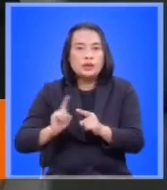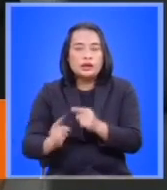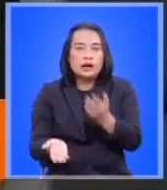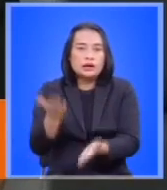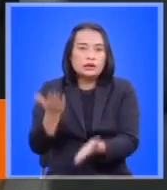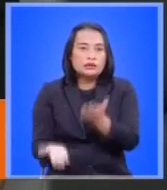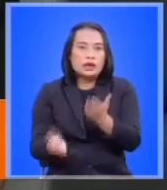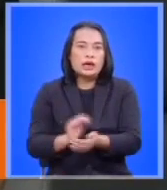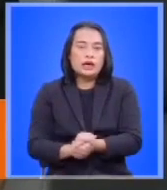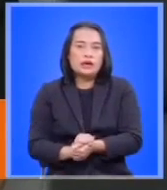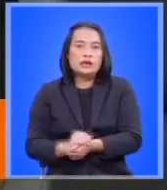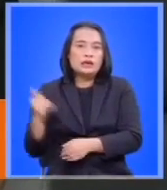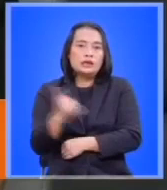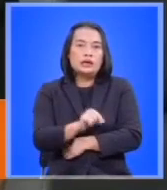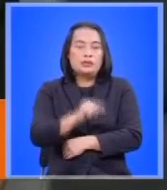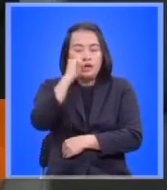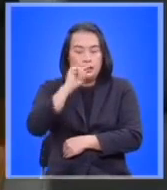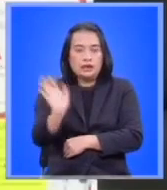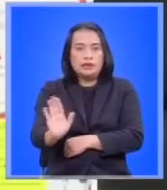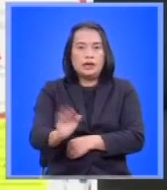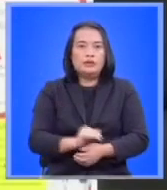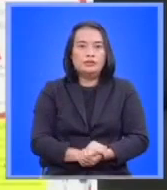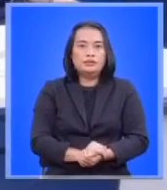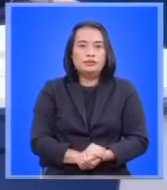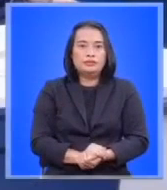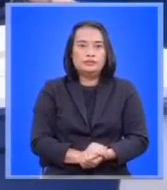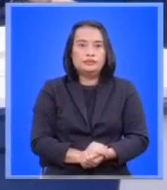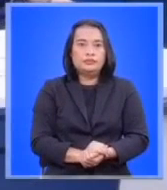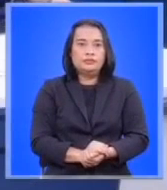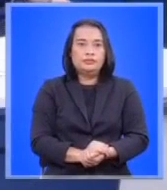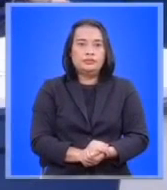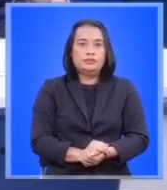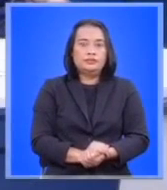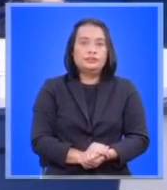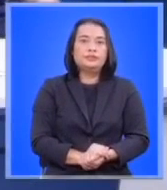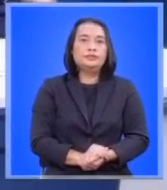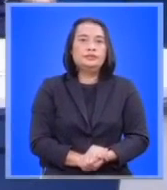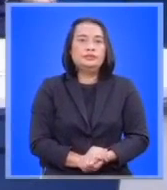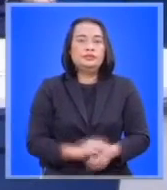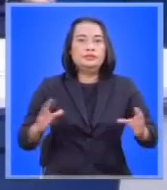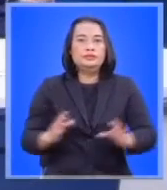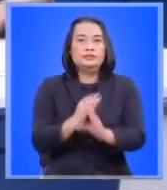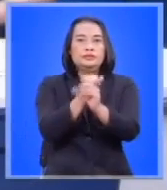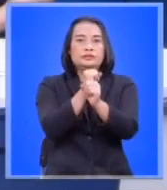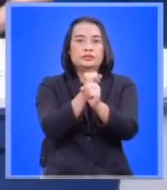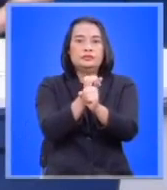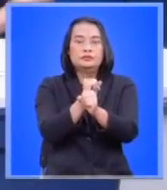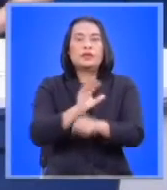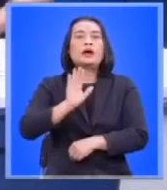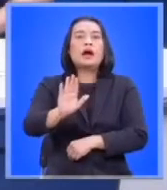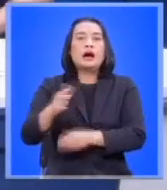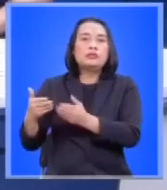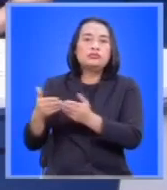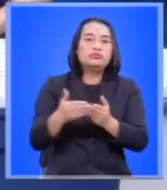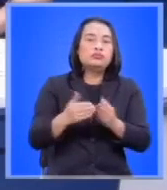นะครับเข้าสู่ในส่วนของประเทศเนี่ยอย่างแน่นอนนะครับ ก็ได้ข้อสรุปแล้วนะคะว่าไม่อนุญาตให้จอดเทียบท่า